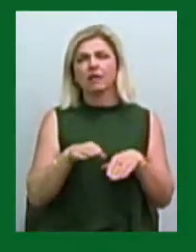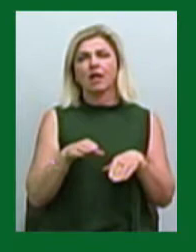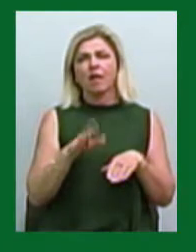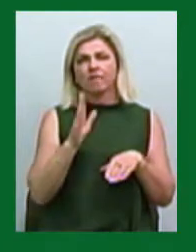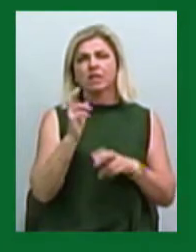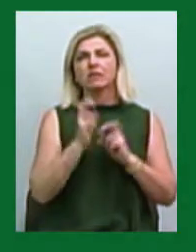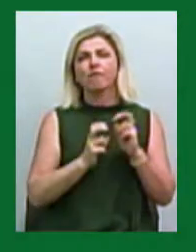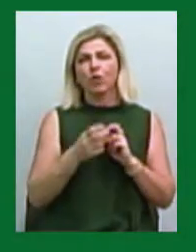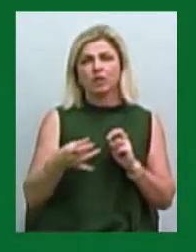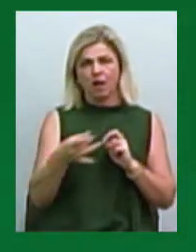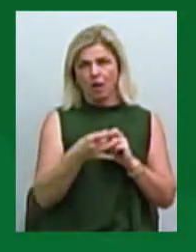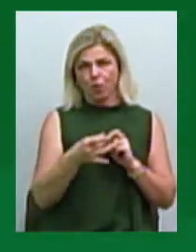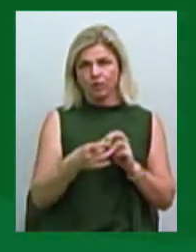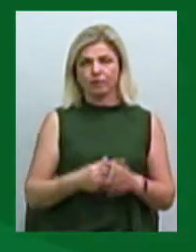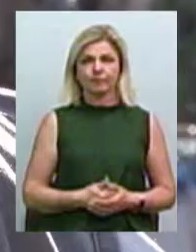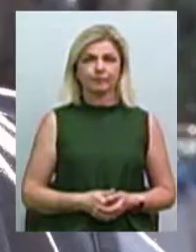у Заводському районі Миколаєва.